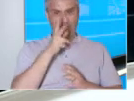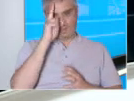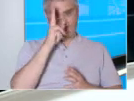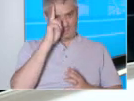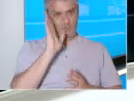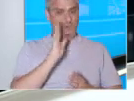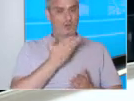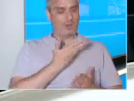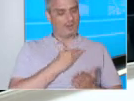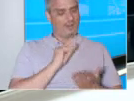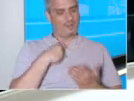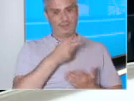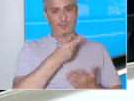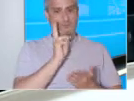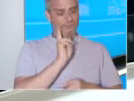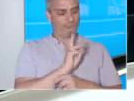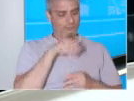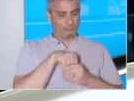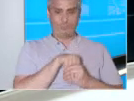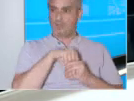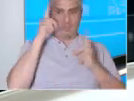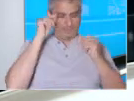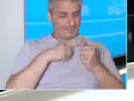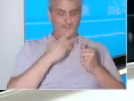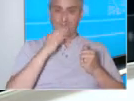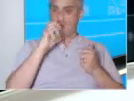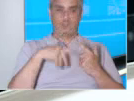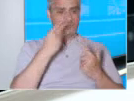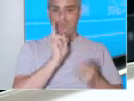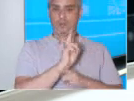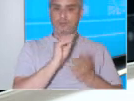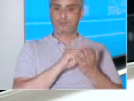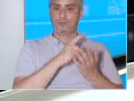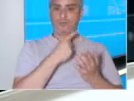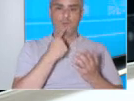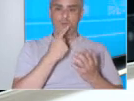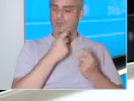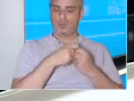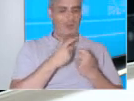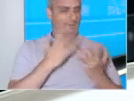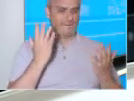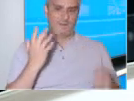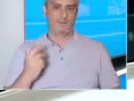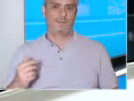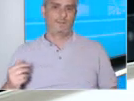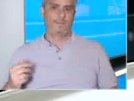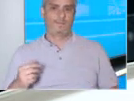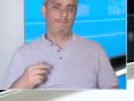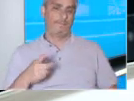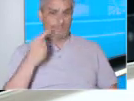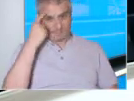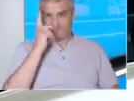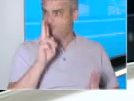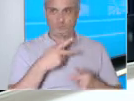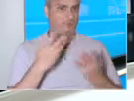יכול, שיתנו האנשים בליכוד, לא ניר ברקת ולא ישראל כץ, שיתנו לשריון אותו. הוא אמר אגב, אין לו מה לחזור. למה? כי הוא יודע